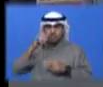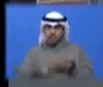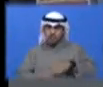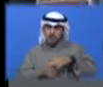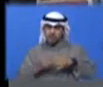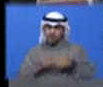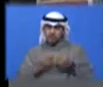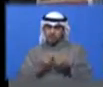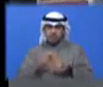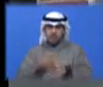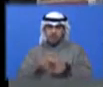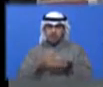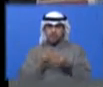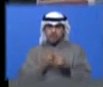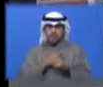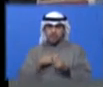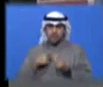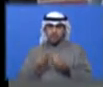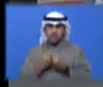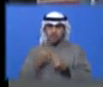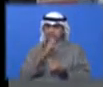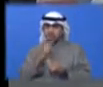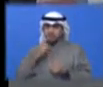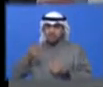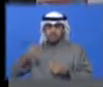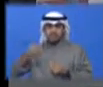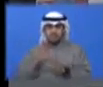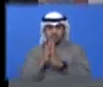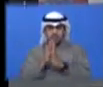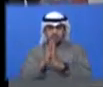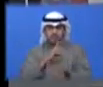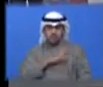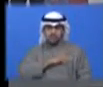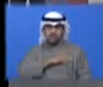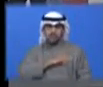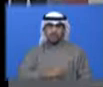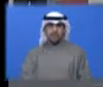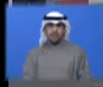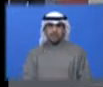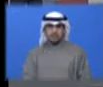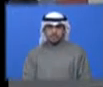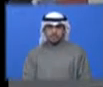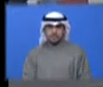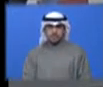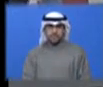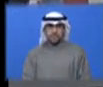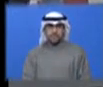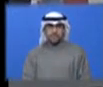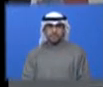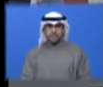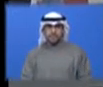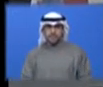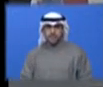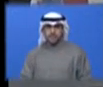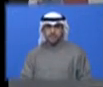وحكومة وشعباً دائماً حاضرين لإغاثة وإعانة الفلسطينيين. سعاد الإمام، تلفزيون دولة